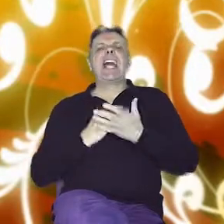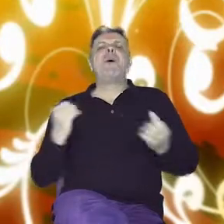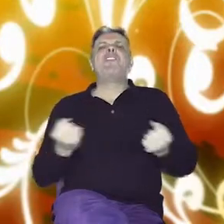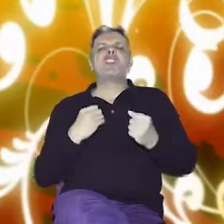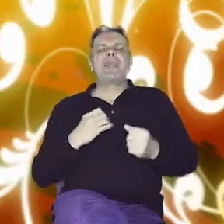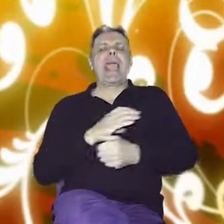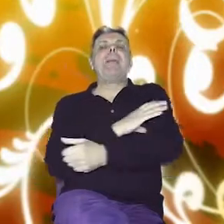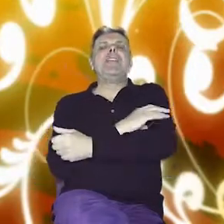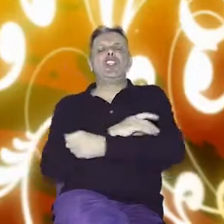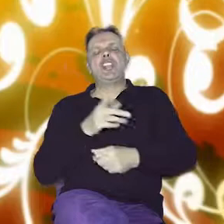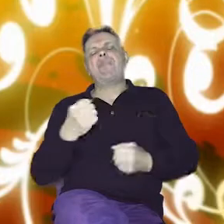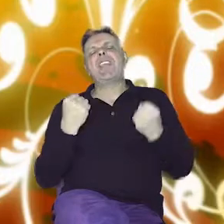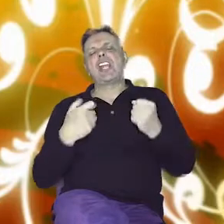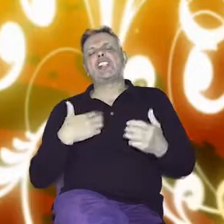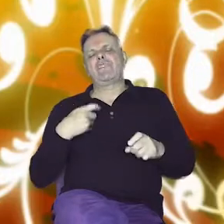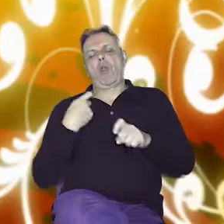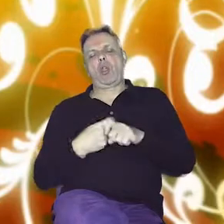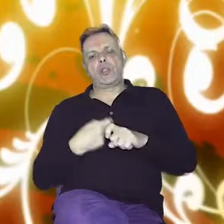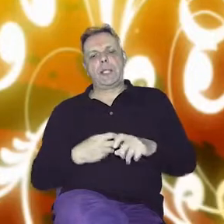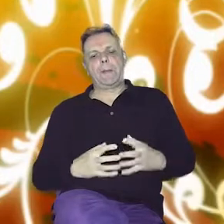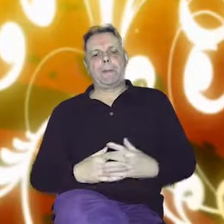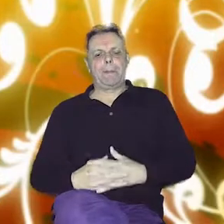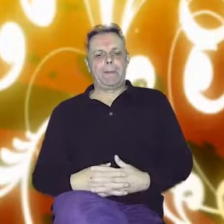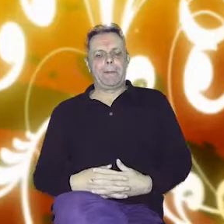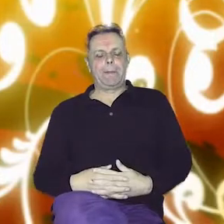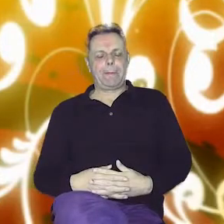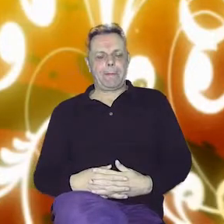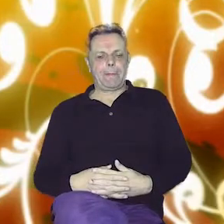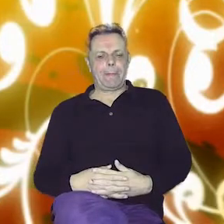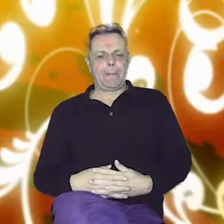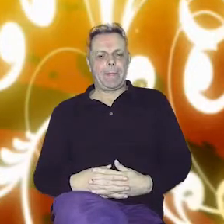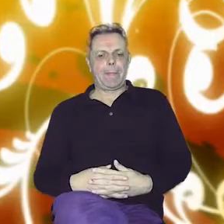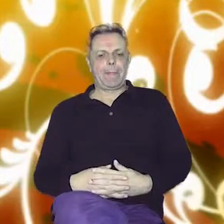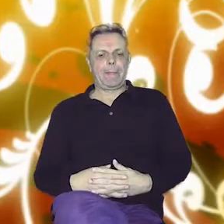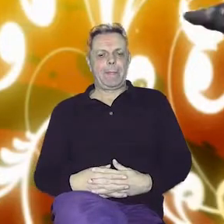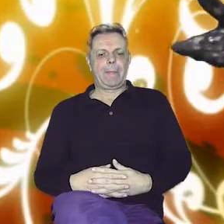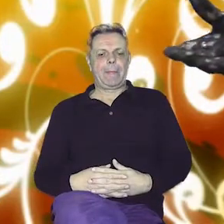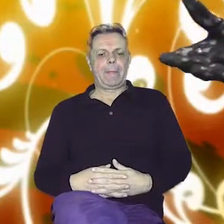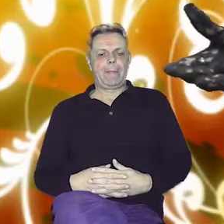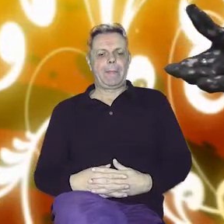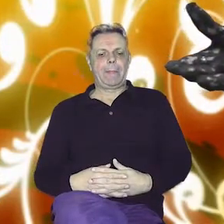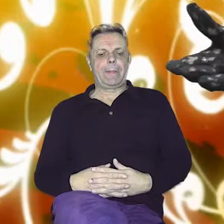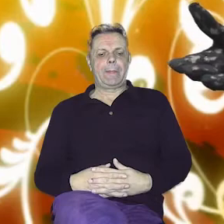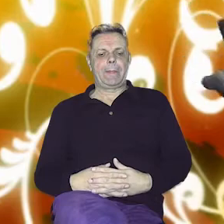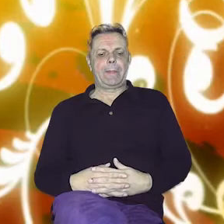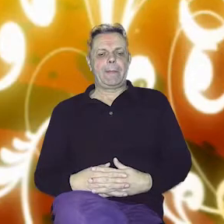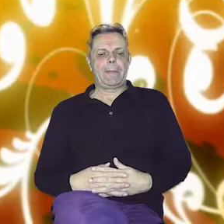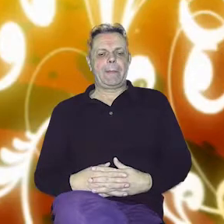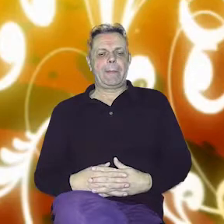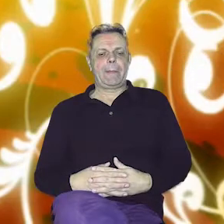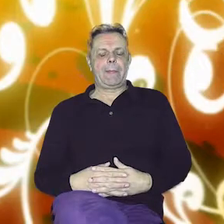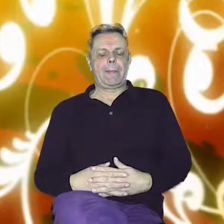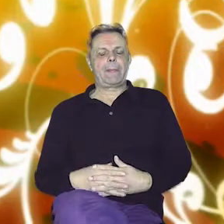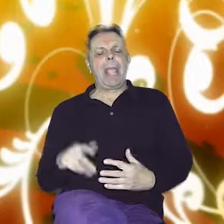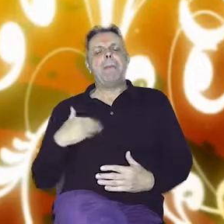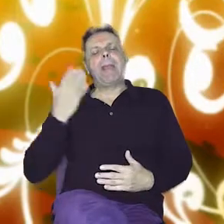ne vježbate, vježbajte, jer samo vježbanjem mišića vi jačate svoje kosti. Jel' tako? Naravno. Je.